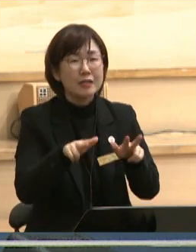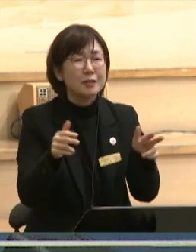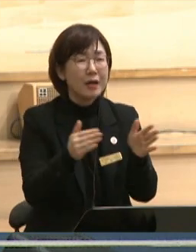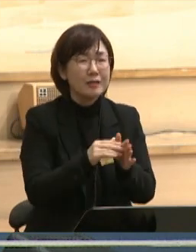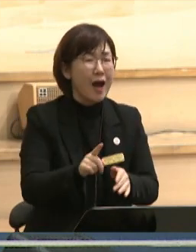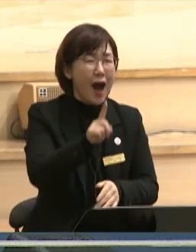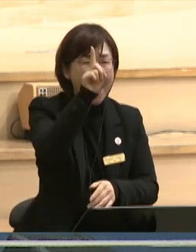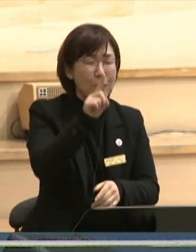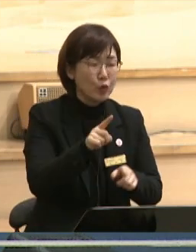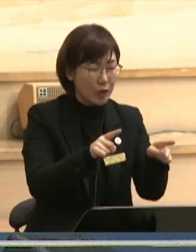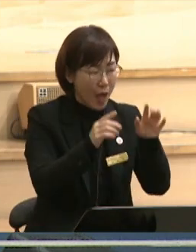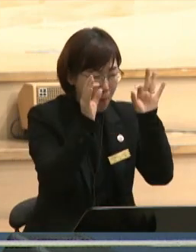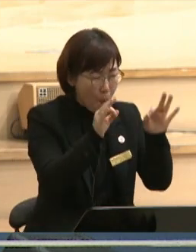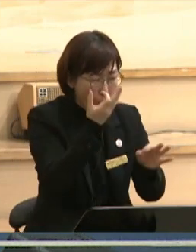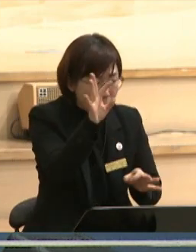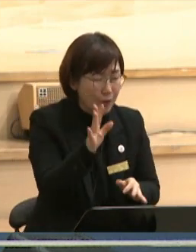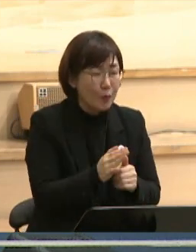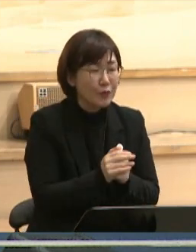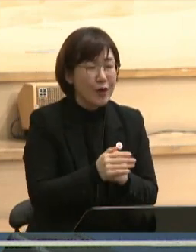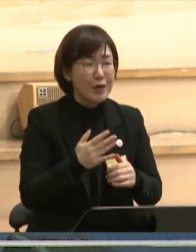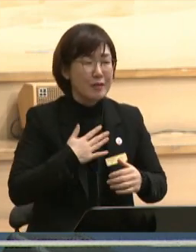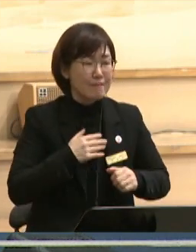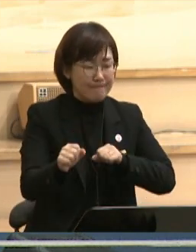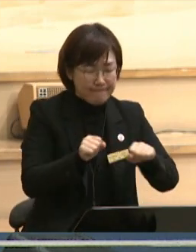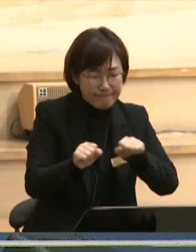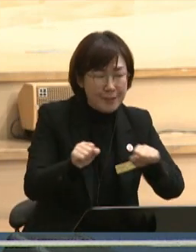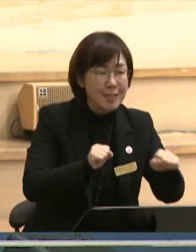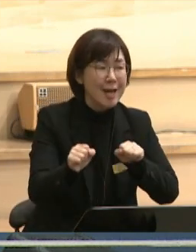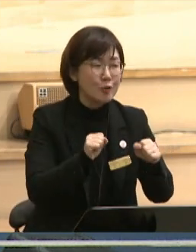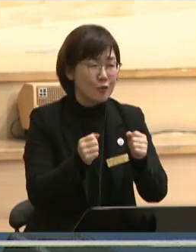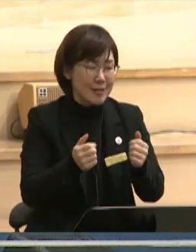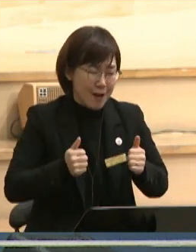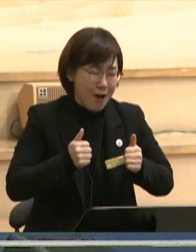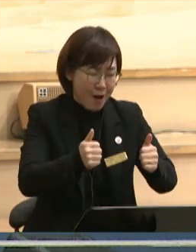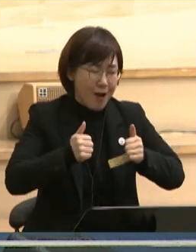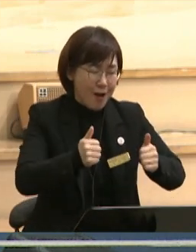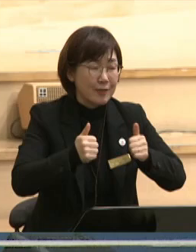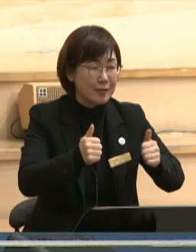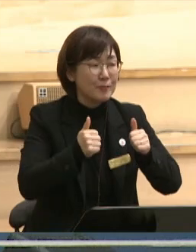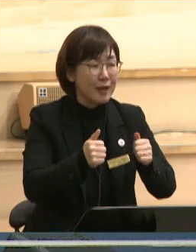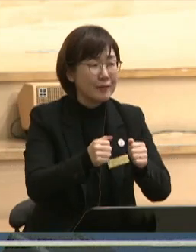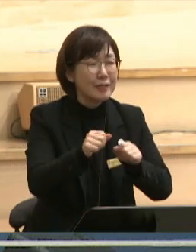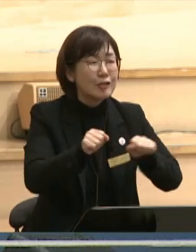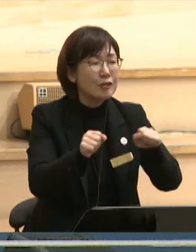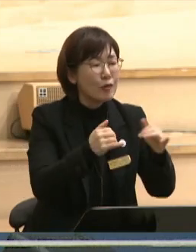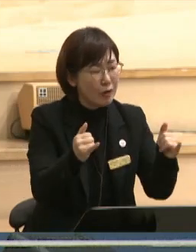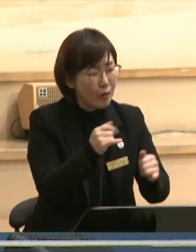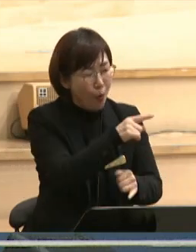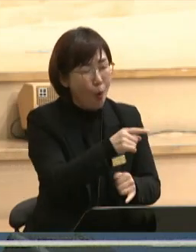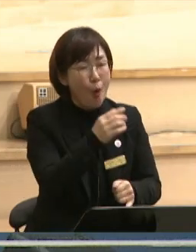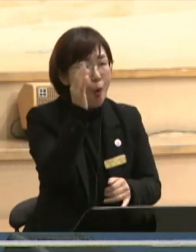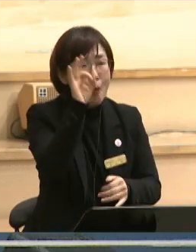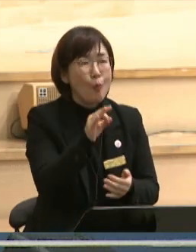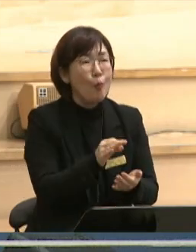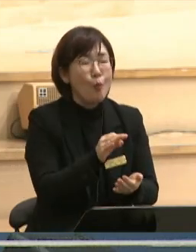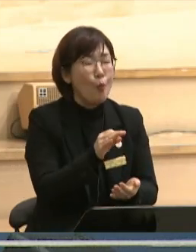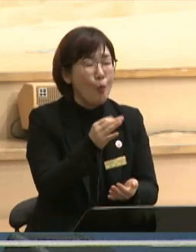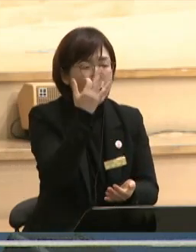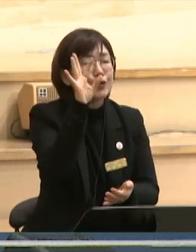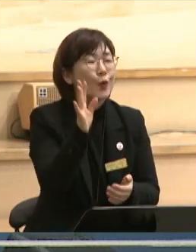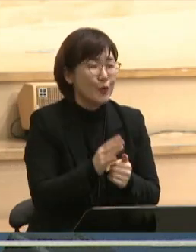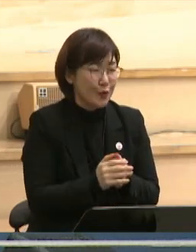못한 겁니다 자기의 몸을 막 써가지고 같이 막 사역을 함께하는 이런 사역자를 만나보지는 못하는 겁니다 여러분